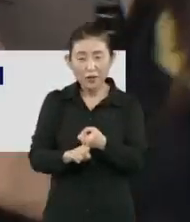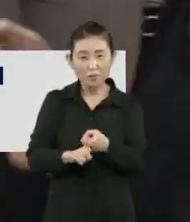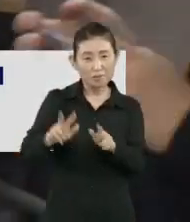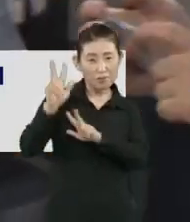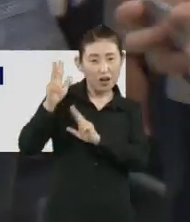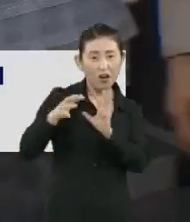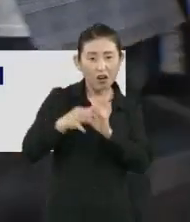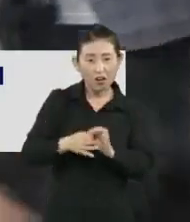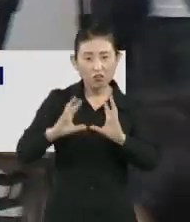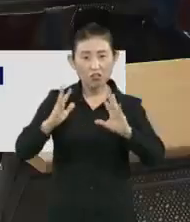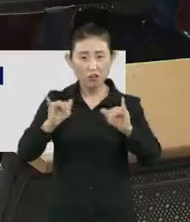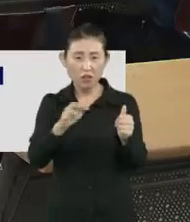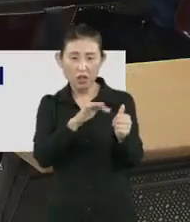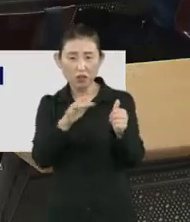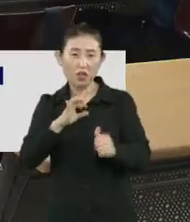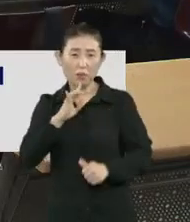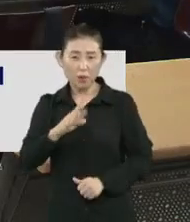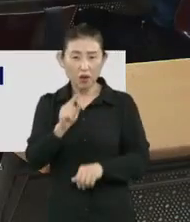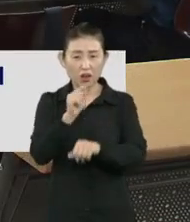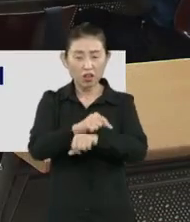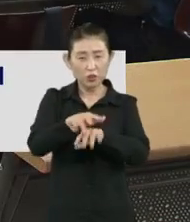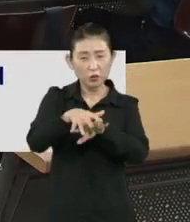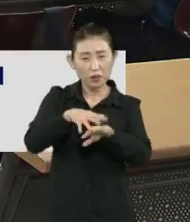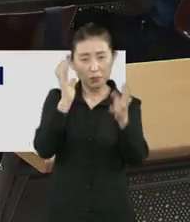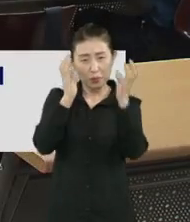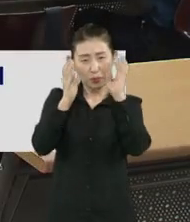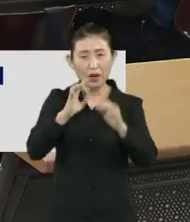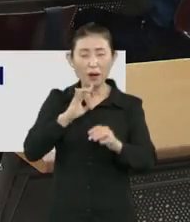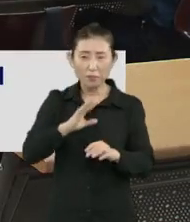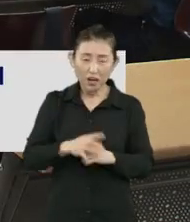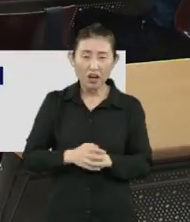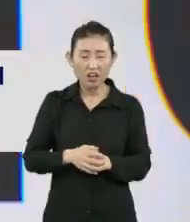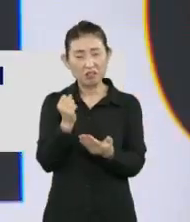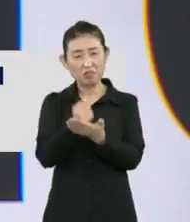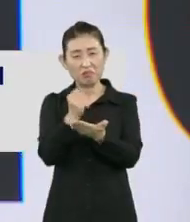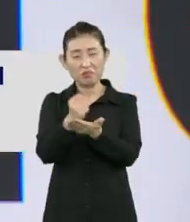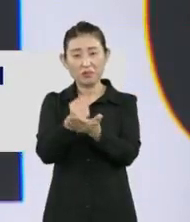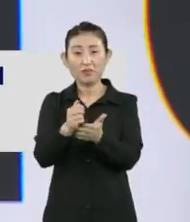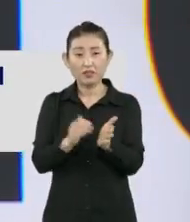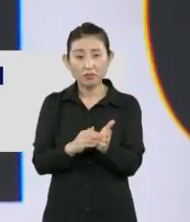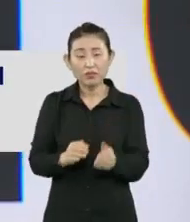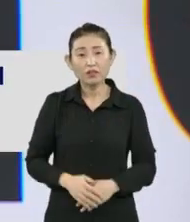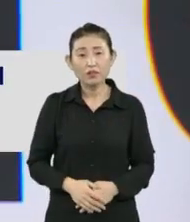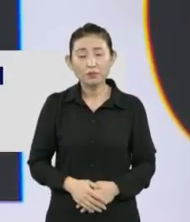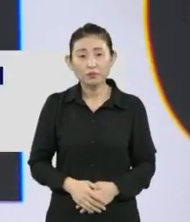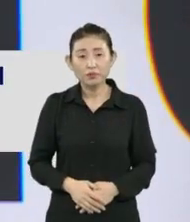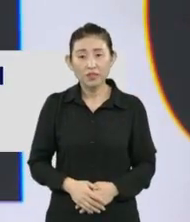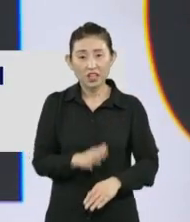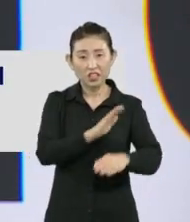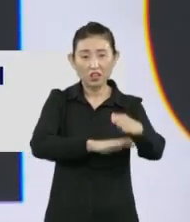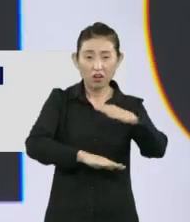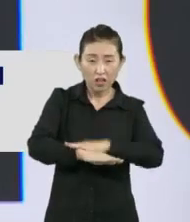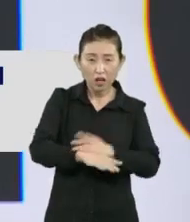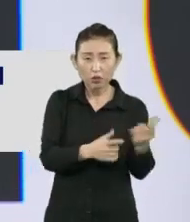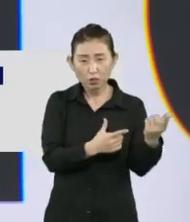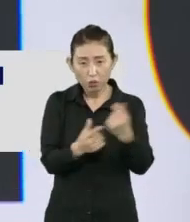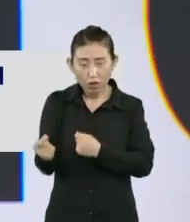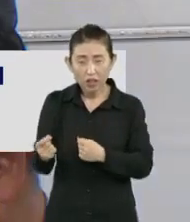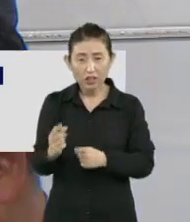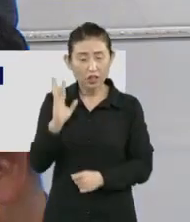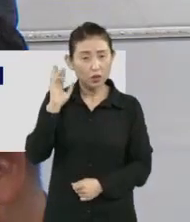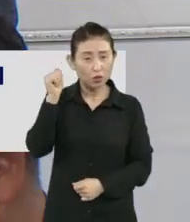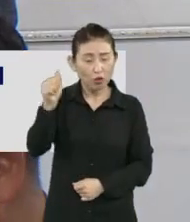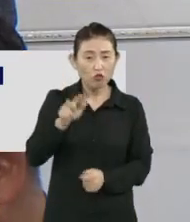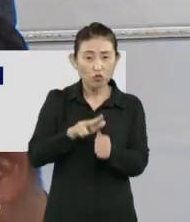현혹하고 행정 구조만 복잡하게 만드는 2시 연합 에 불과하다 며 비판했습니다 또 여야를 막론하고 모든